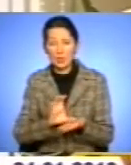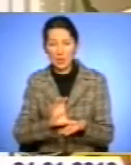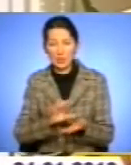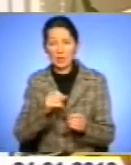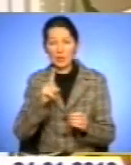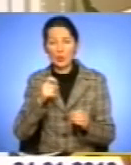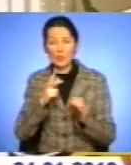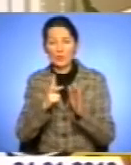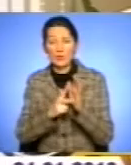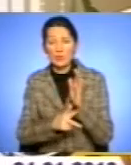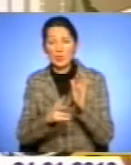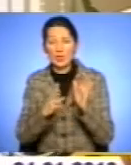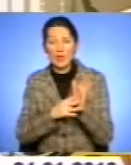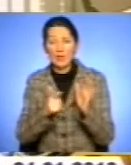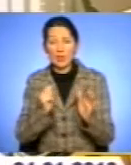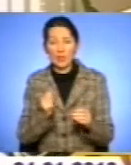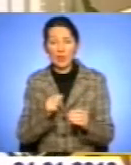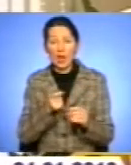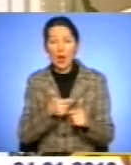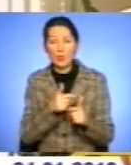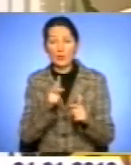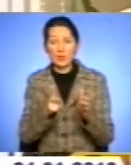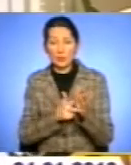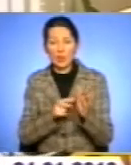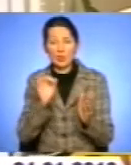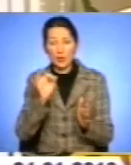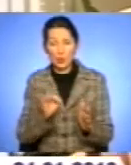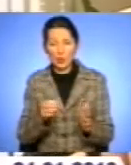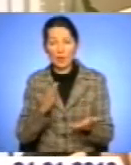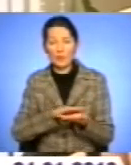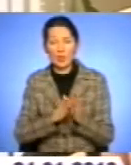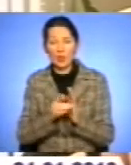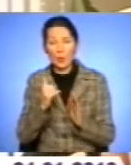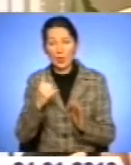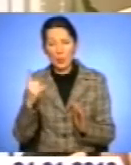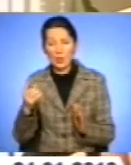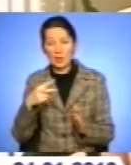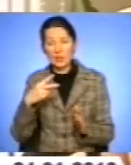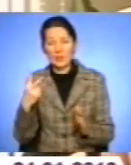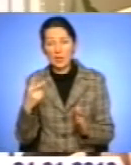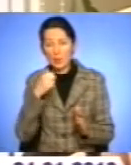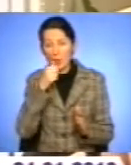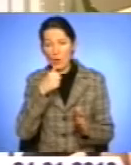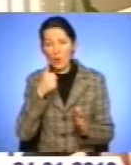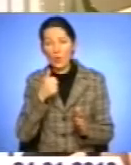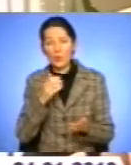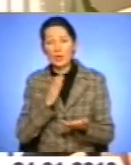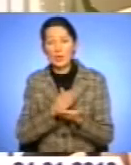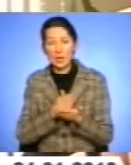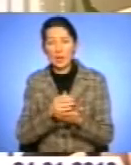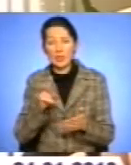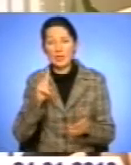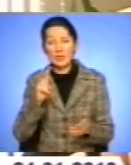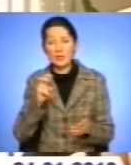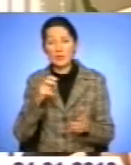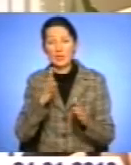пенсіонерів отримують пенсію вищу, ніж прожитковий мінімум, кажуть у Пенсійному фонді. Середній розмір пенсійної виплати протягом